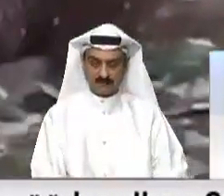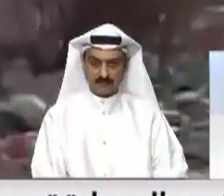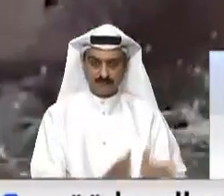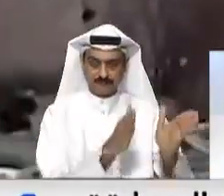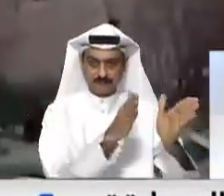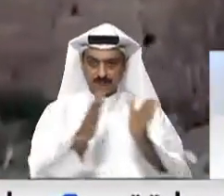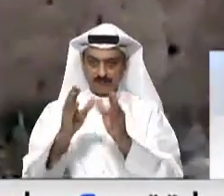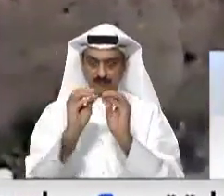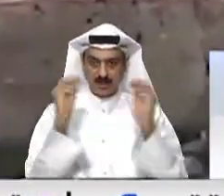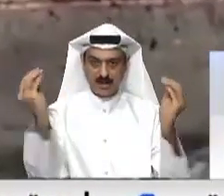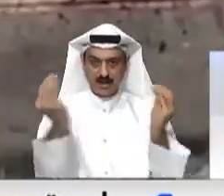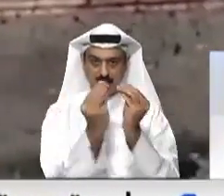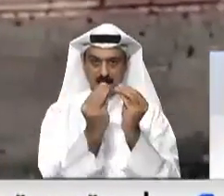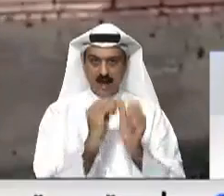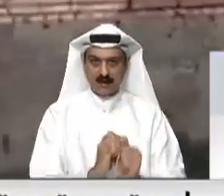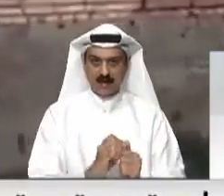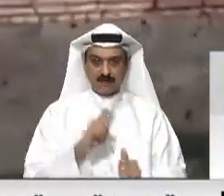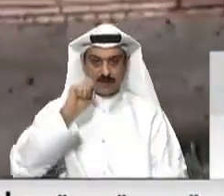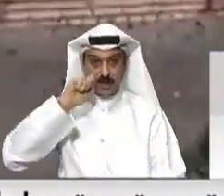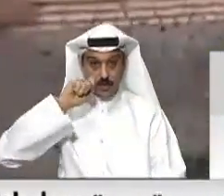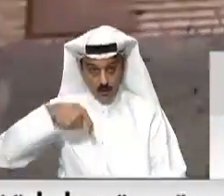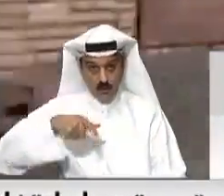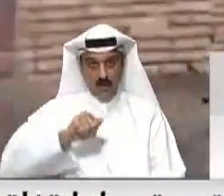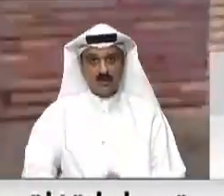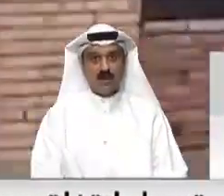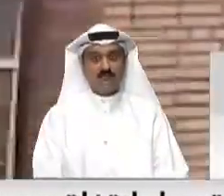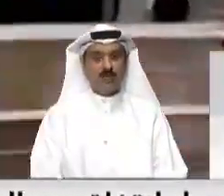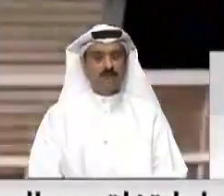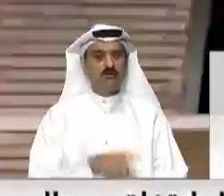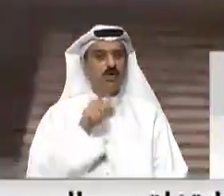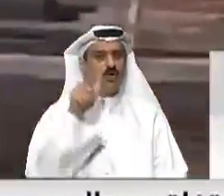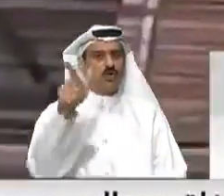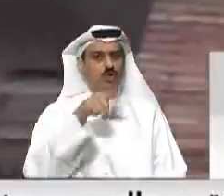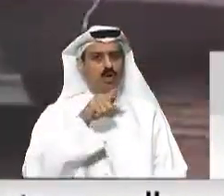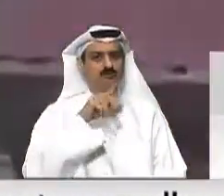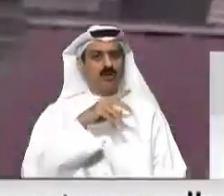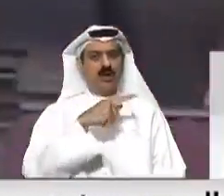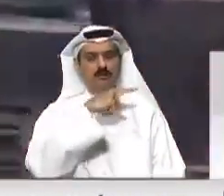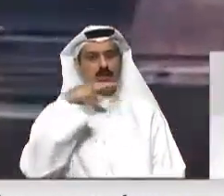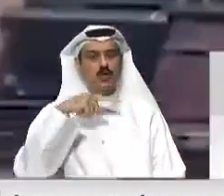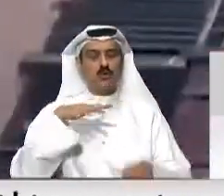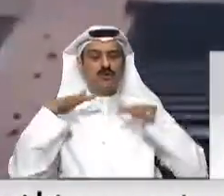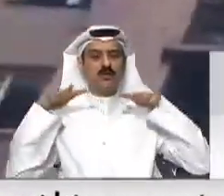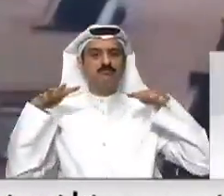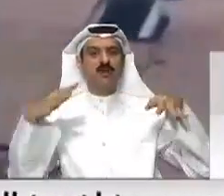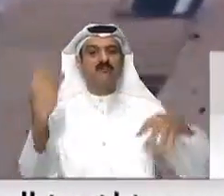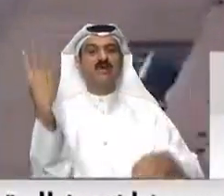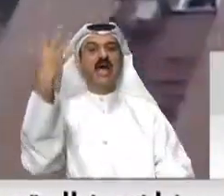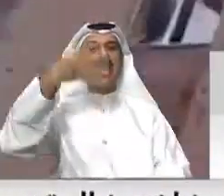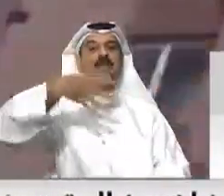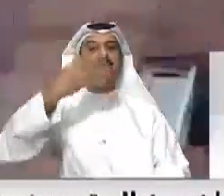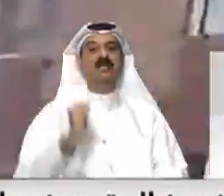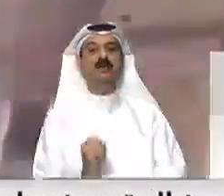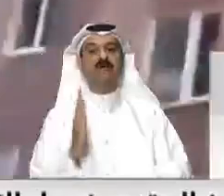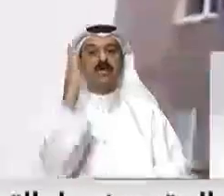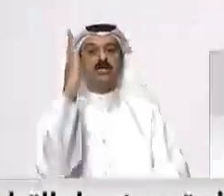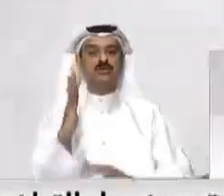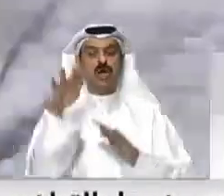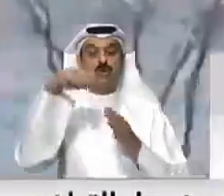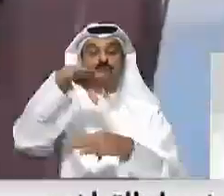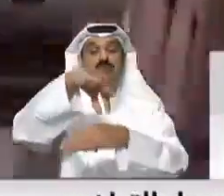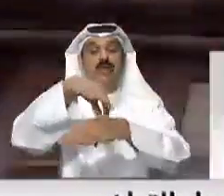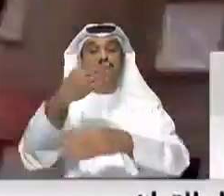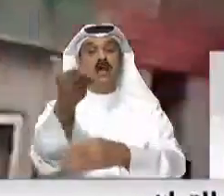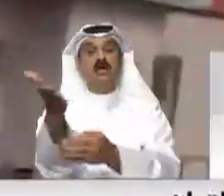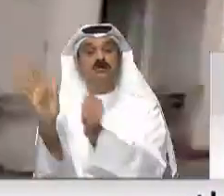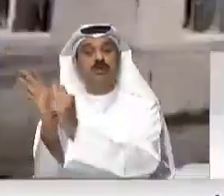اعلنت هيئه الاركان الاوكرانيه ان روسيا شنت اربعين هجوما صاروخيا على مناطق ماهوله بالسكان واستهدفت مدينه